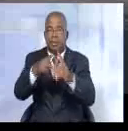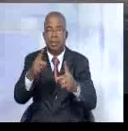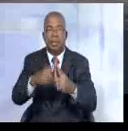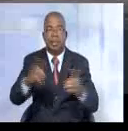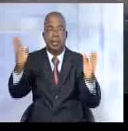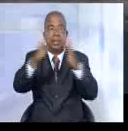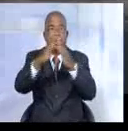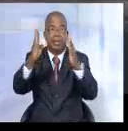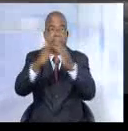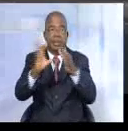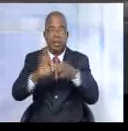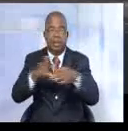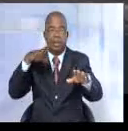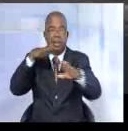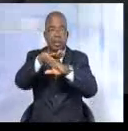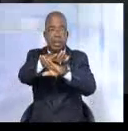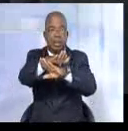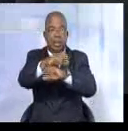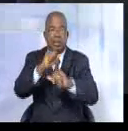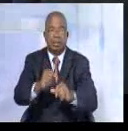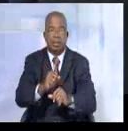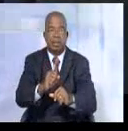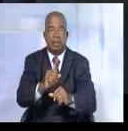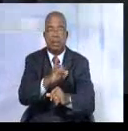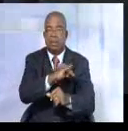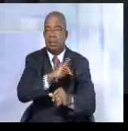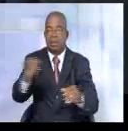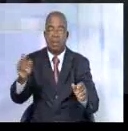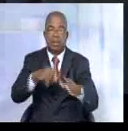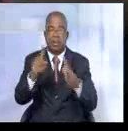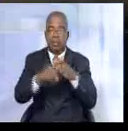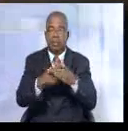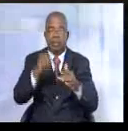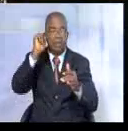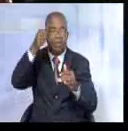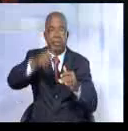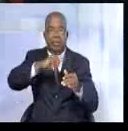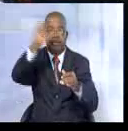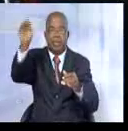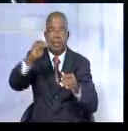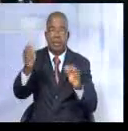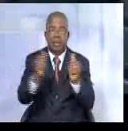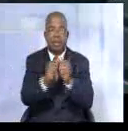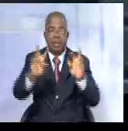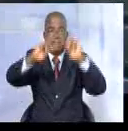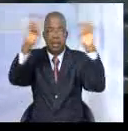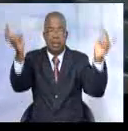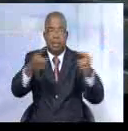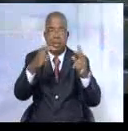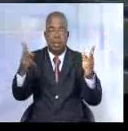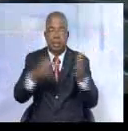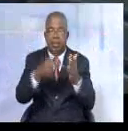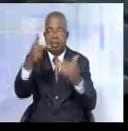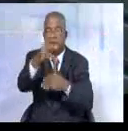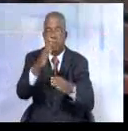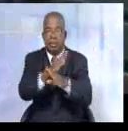de l'Assemblée générale des Nations Unies qui s'ouvre demain mardi avec pour thème le programme de développement